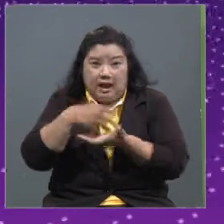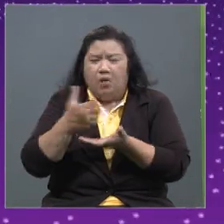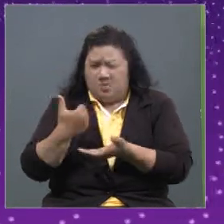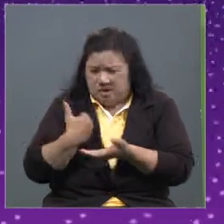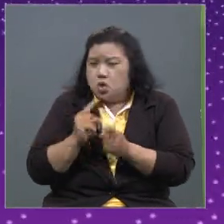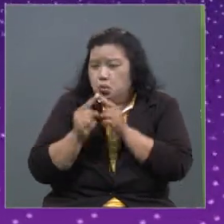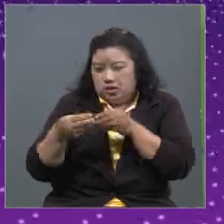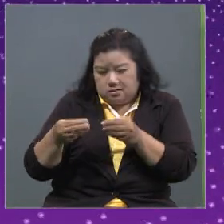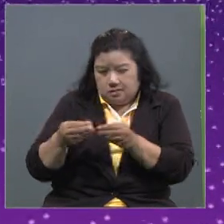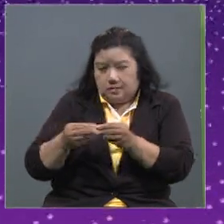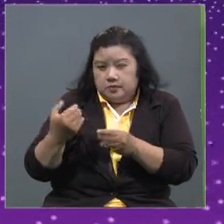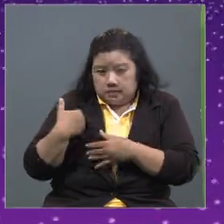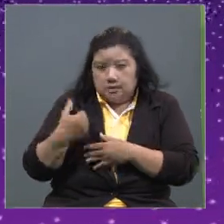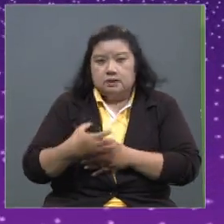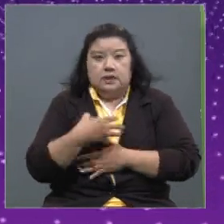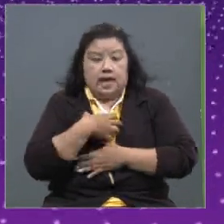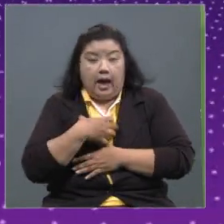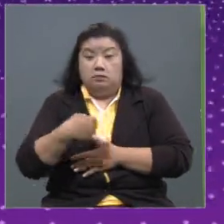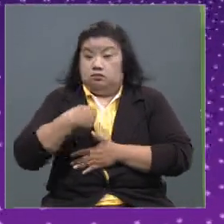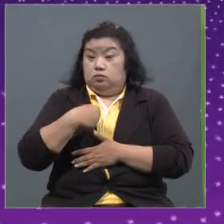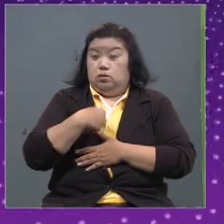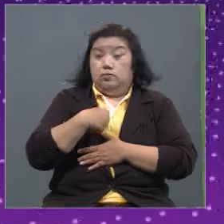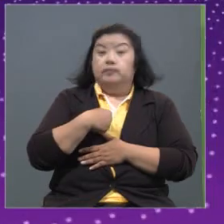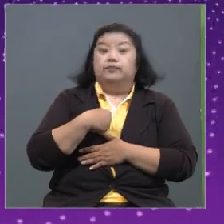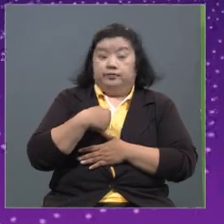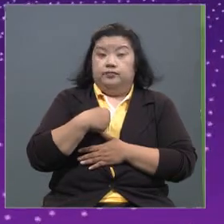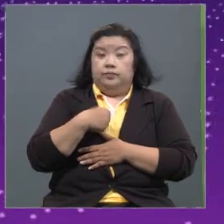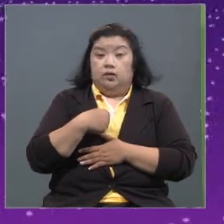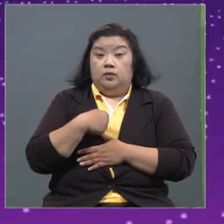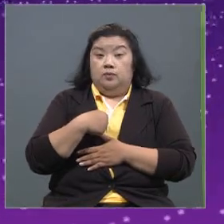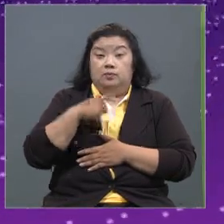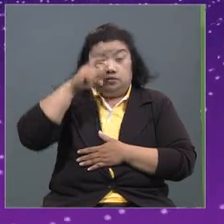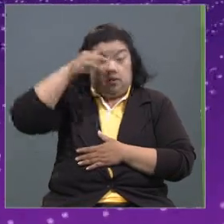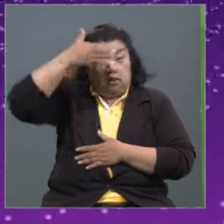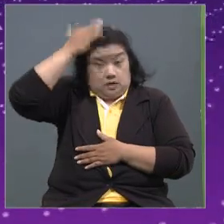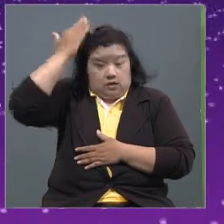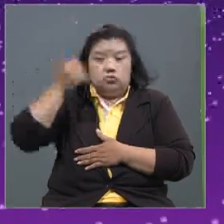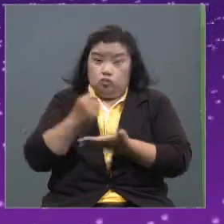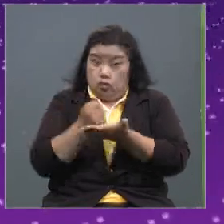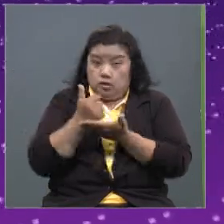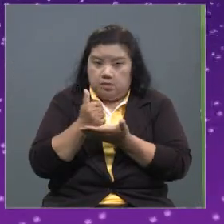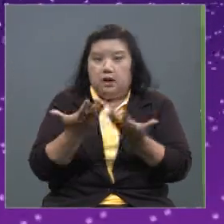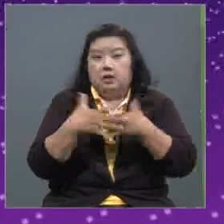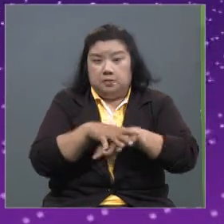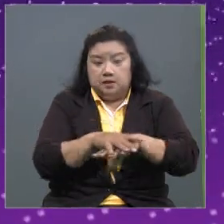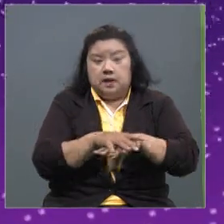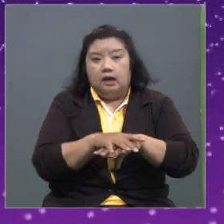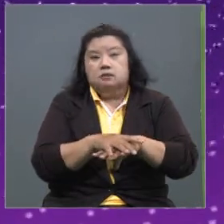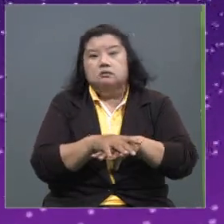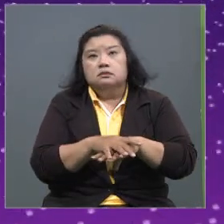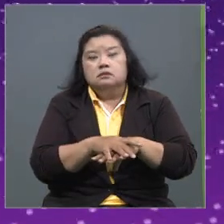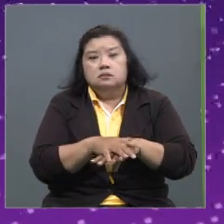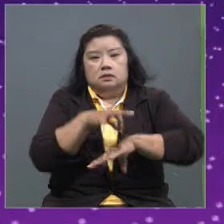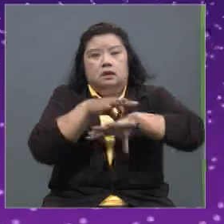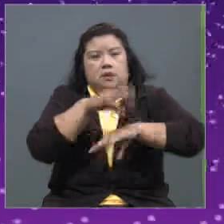ลกันว่าจะให้ทางผมเนี่ยให้ผมนายอัจฉริยะเนี่ยเหมือนเป็นตัวกลางประสานไปที่นายตำรวจท่านนึงก็เ